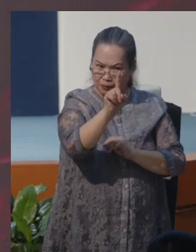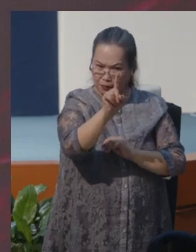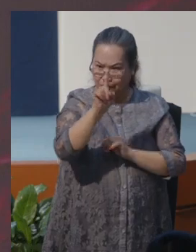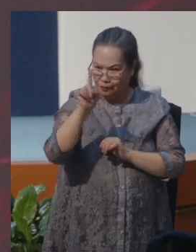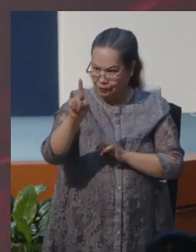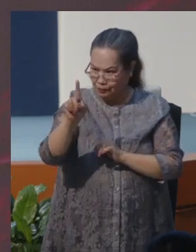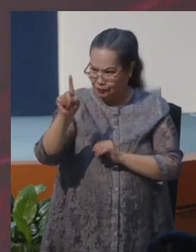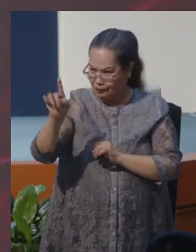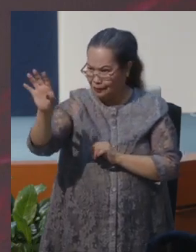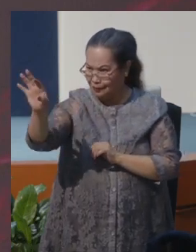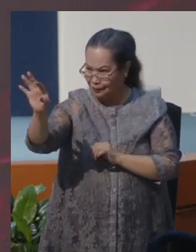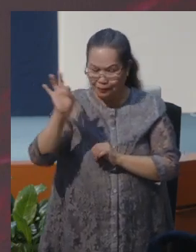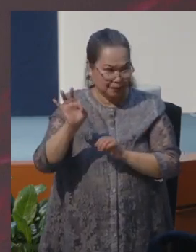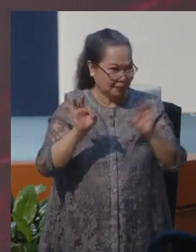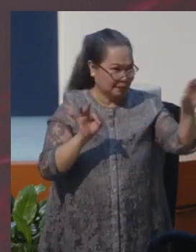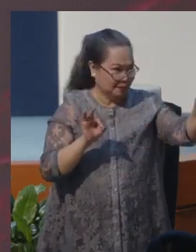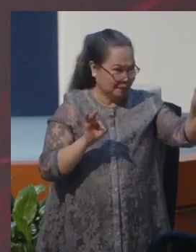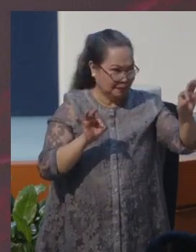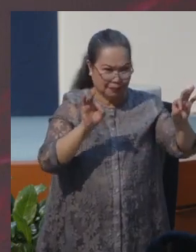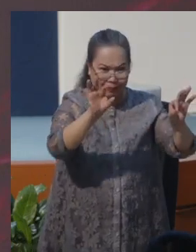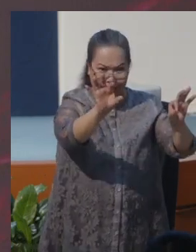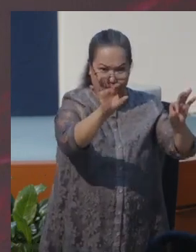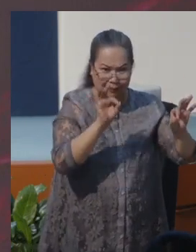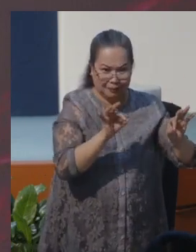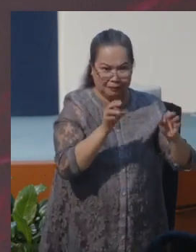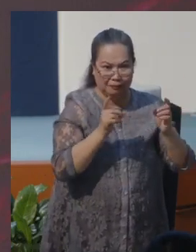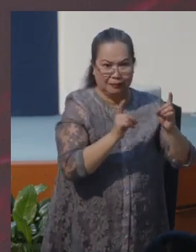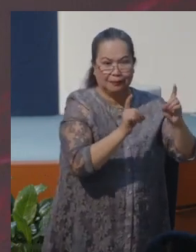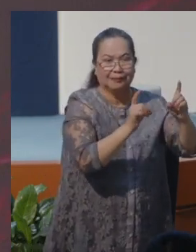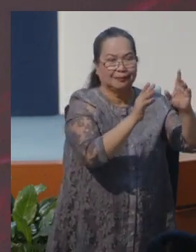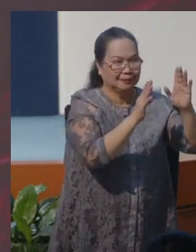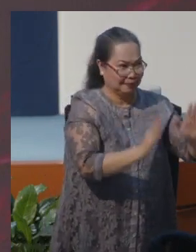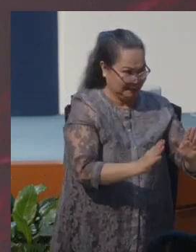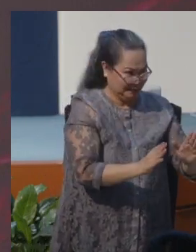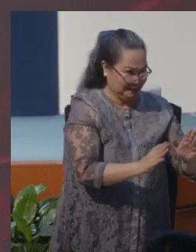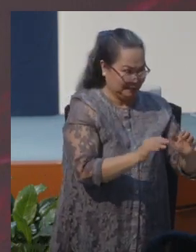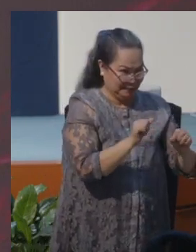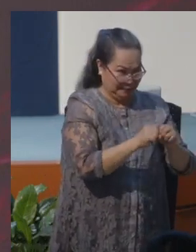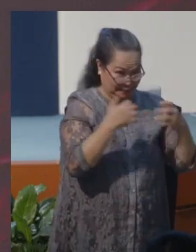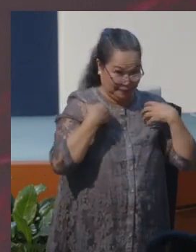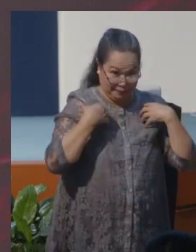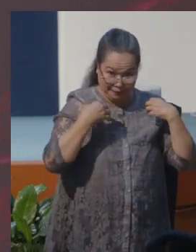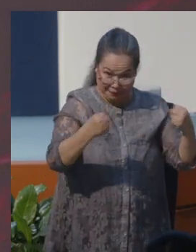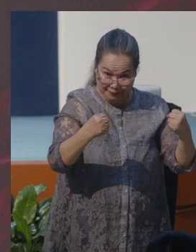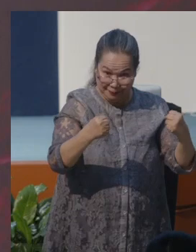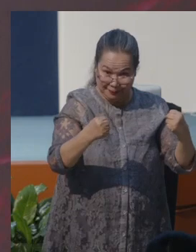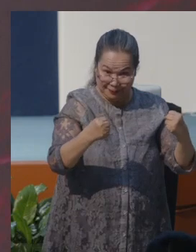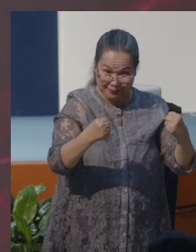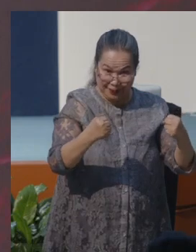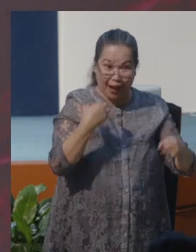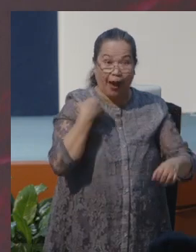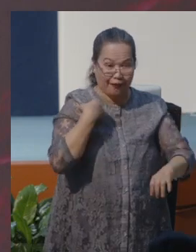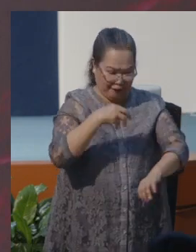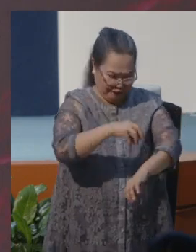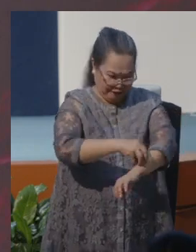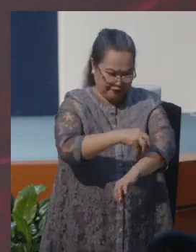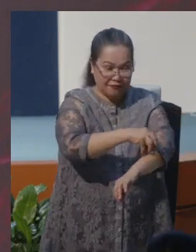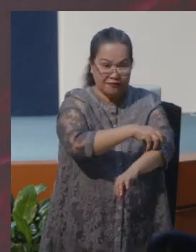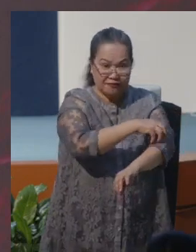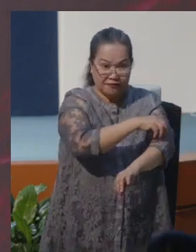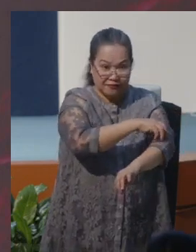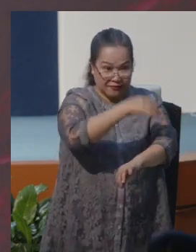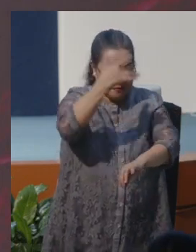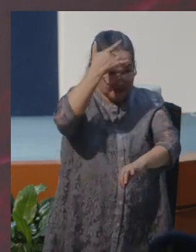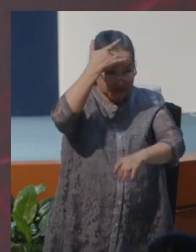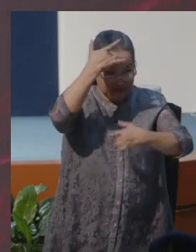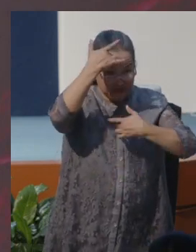ang kanyang mga disipulo. At kasama dito ang kanyang pagpapagaling ng isang may ketong, ang isang pagpapagaling